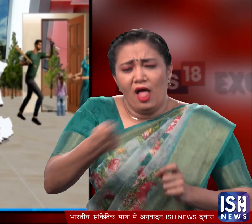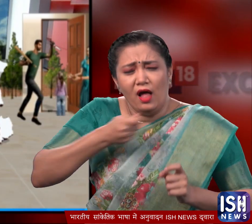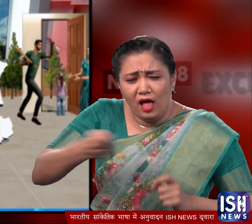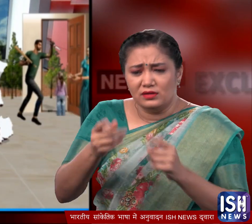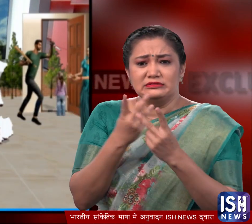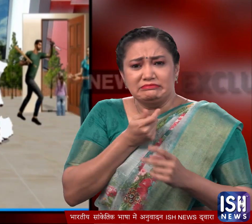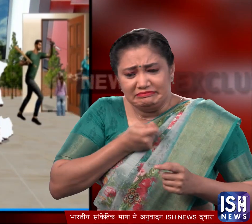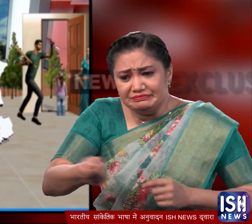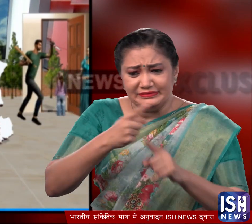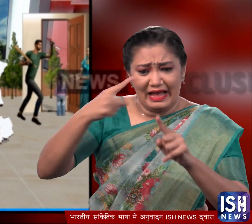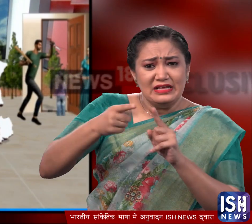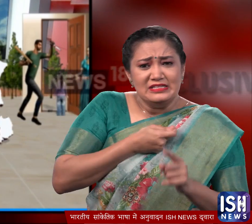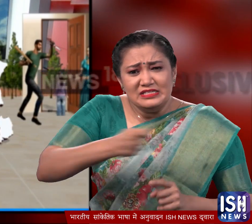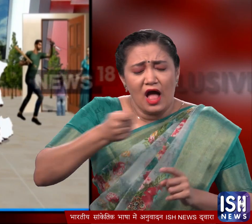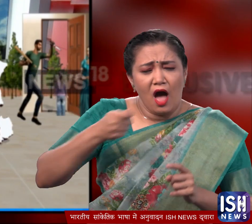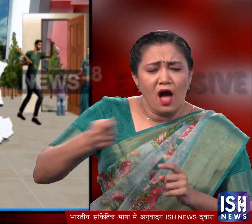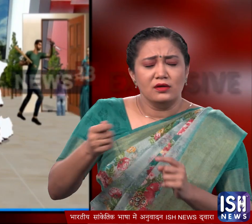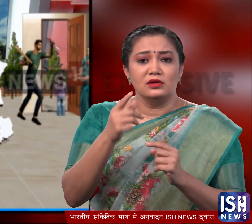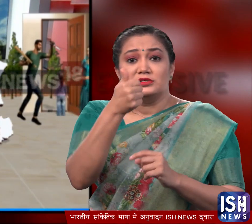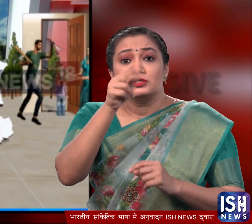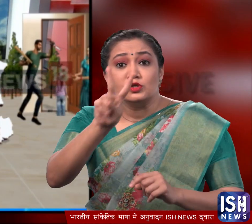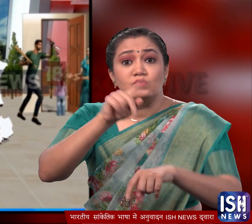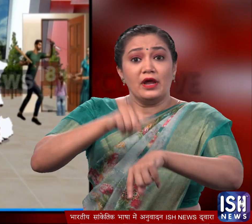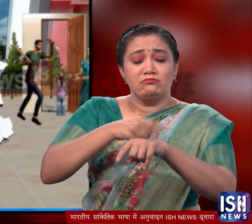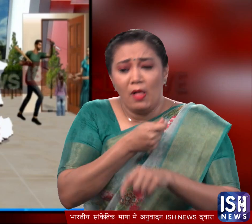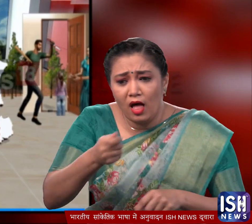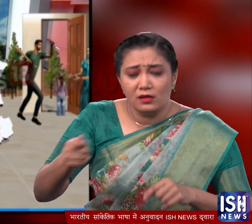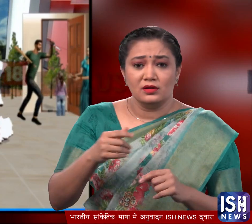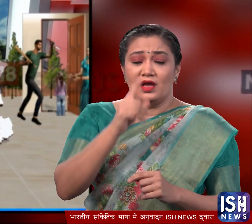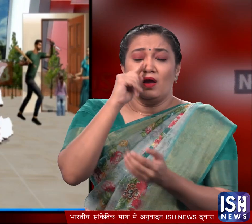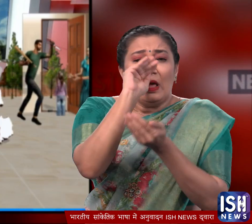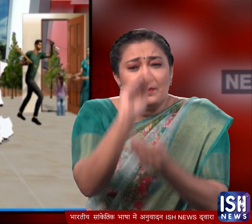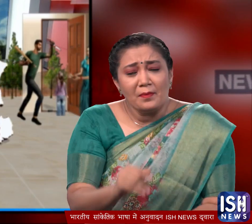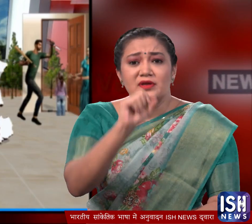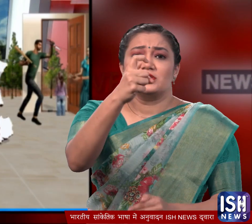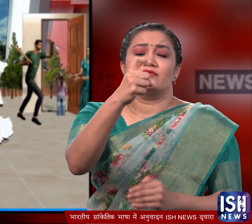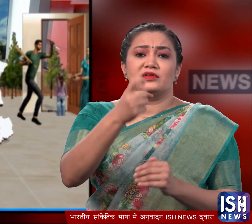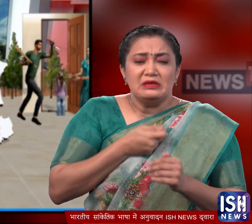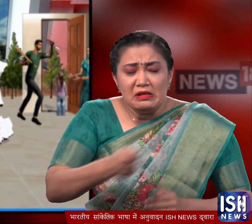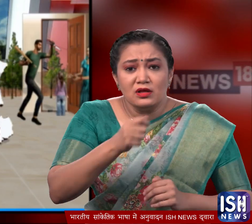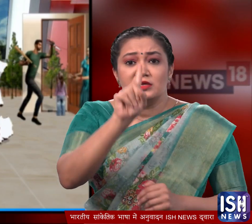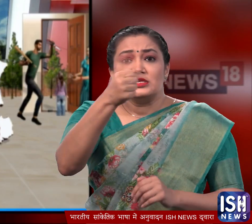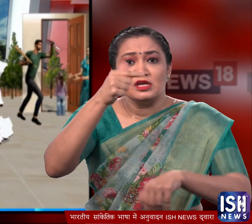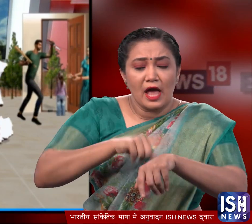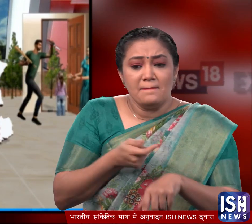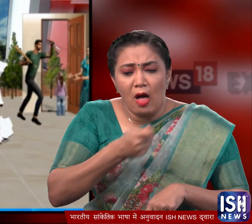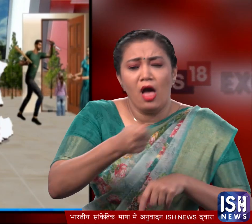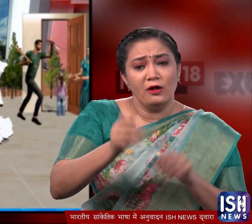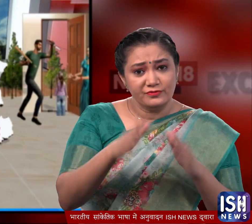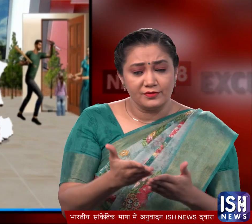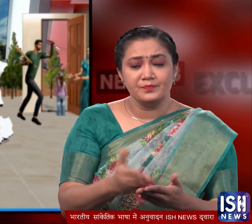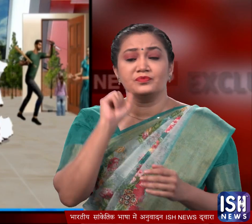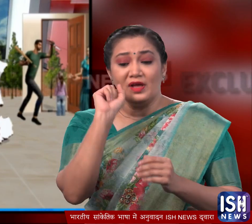पर लगातार तेज धार हथियार से एक के बाद एक 62 वार किए, जिसमें 7 साल की मासूम बच्ची पर चाकू से 16 बार हमले